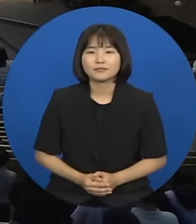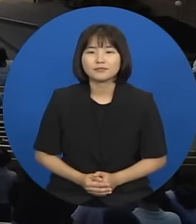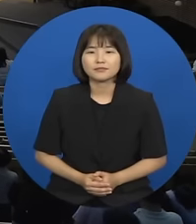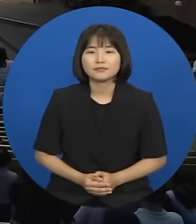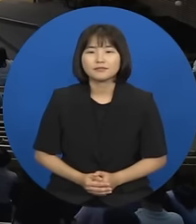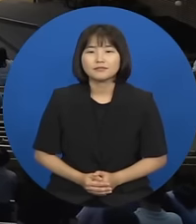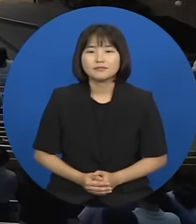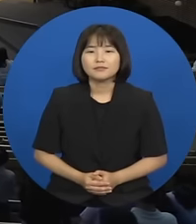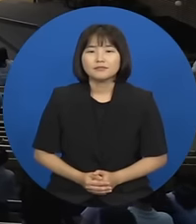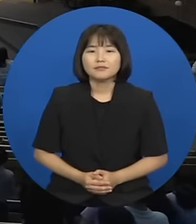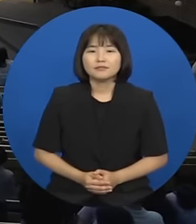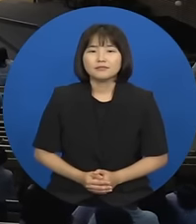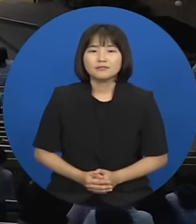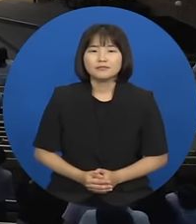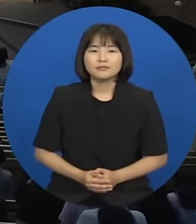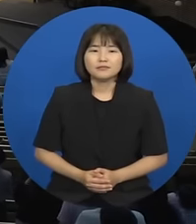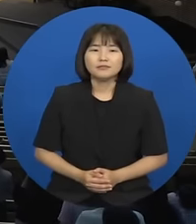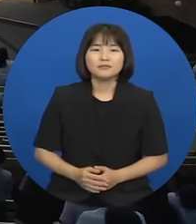주의 사랑을,